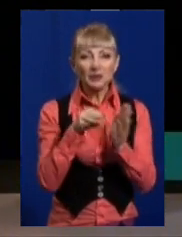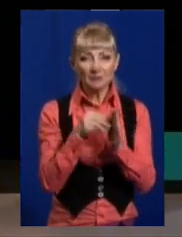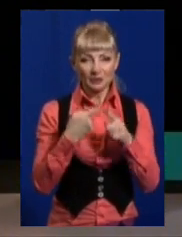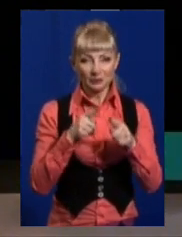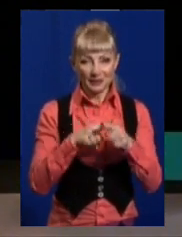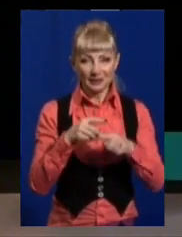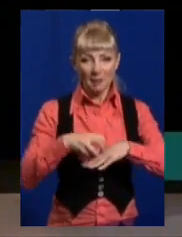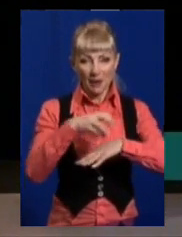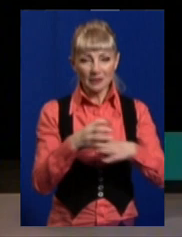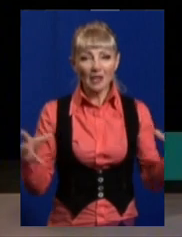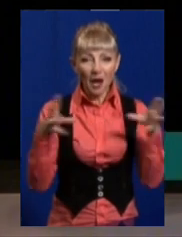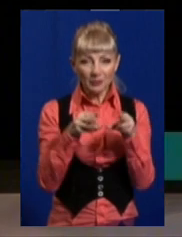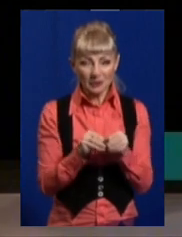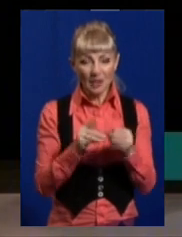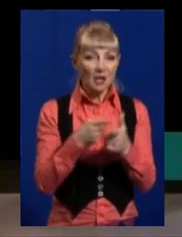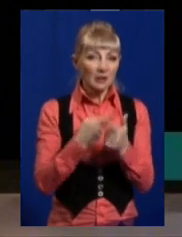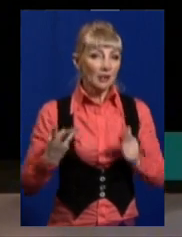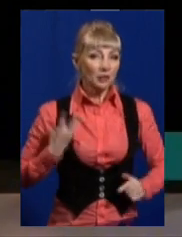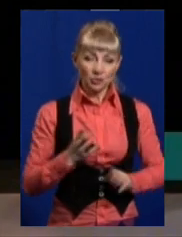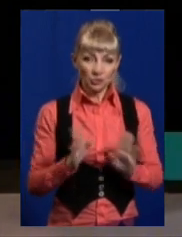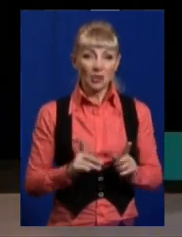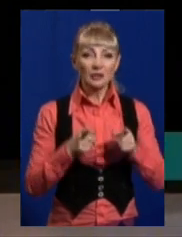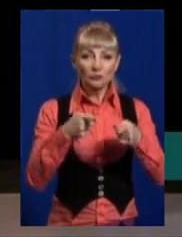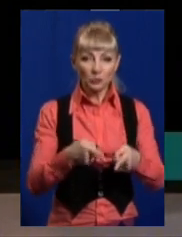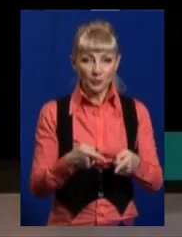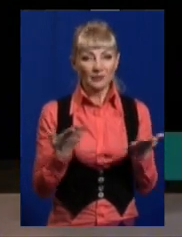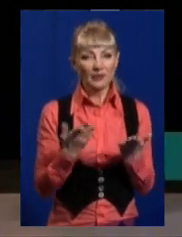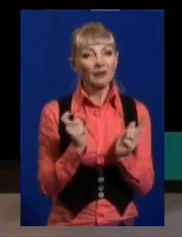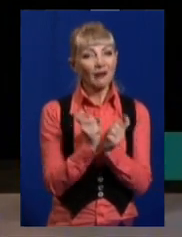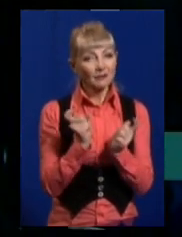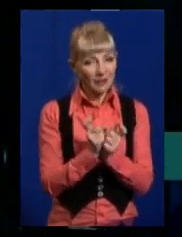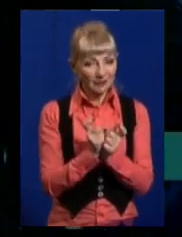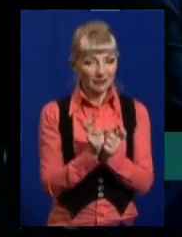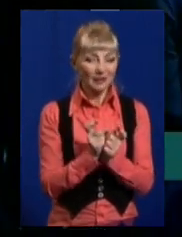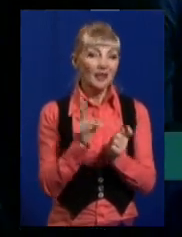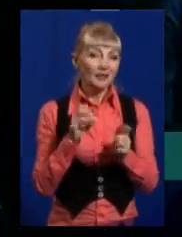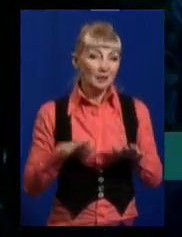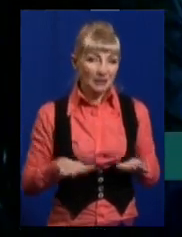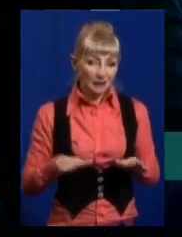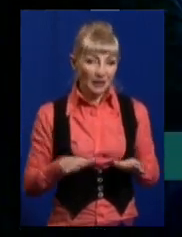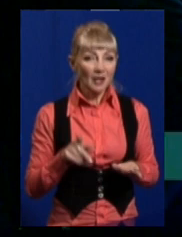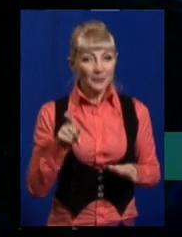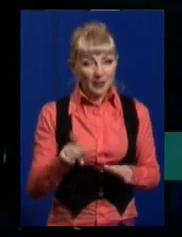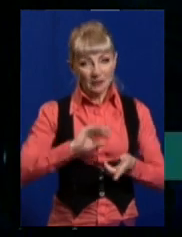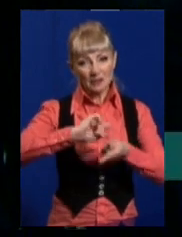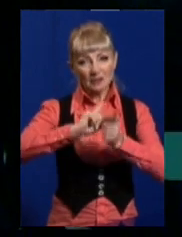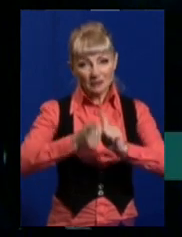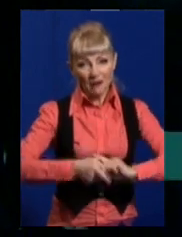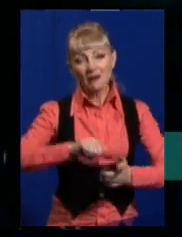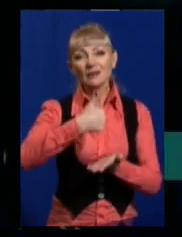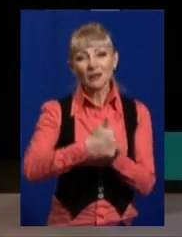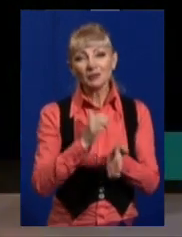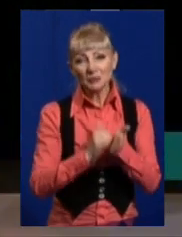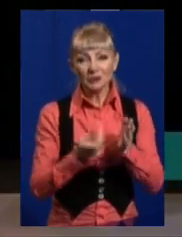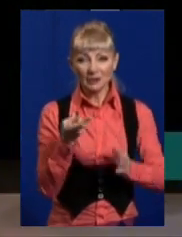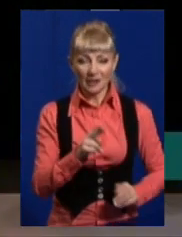об'єднання або небажання вступати у певні конфлікти та конфронтації на місцях, вони і стали головним мотивом для